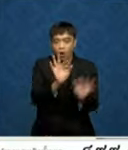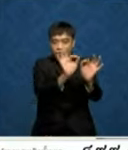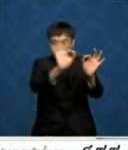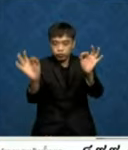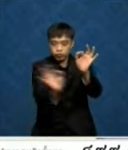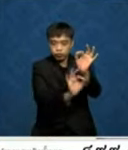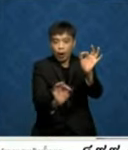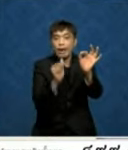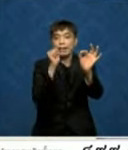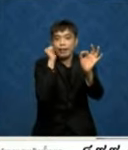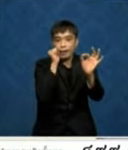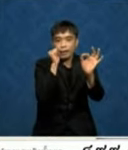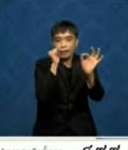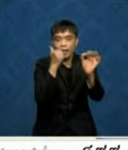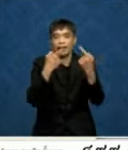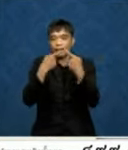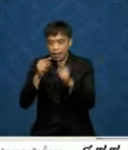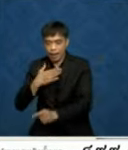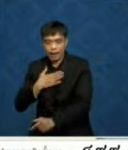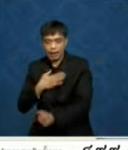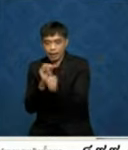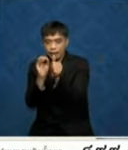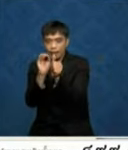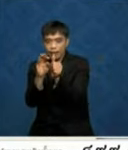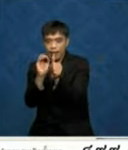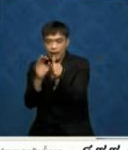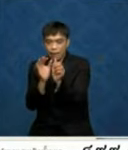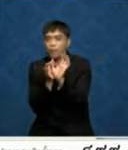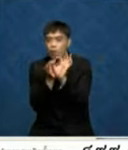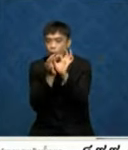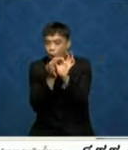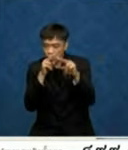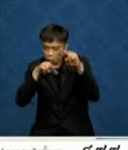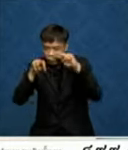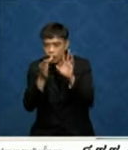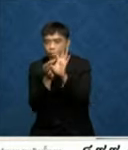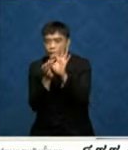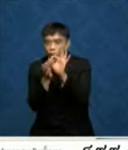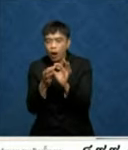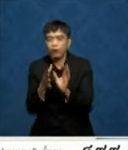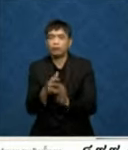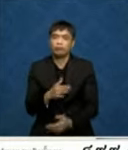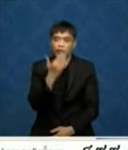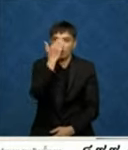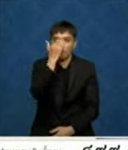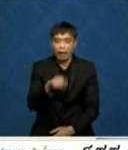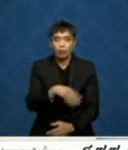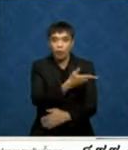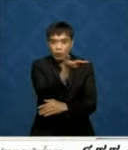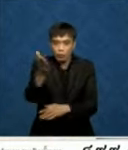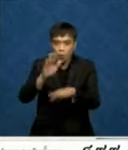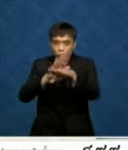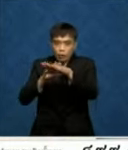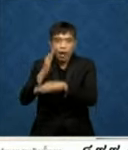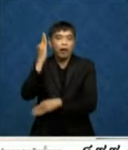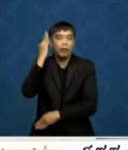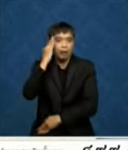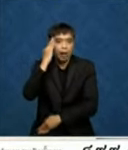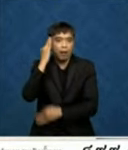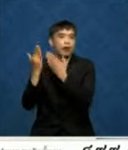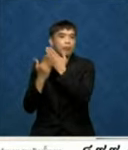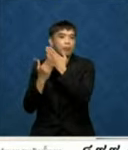ผมก็หวังว่าข้อสังเกตด้วยความห่วงใยที่ผมลำดับความมาตามลำดับจะทำให้เราตระหนักรู้ถึงสิ่ง